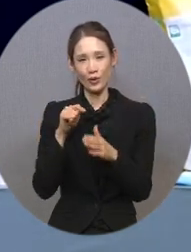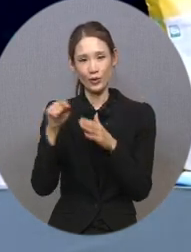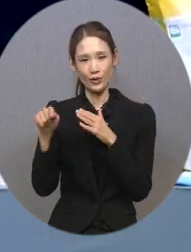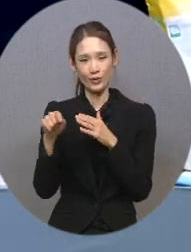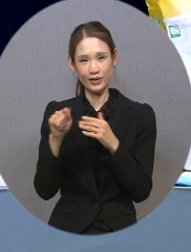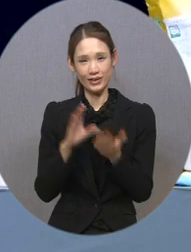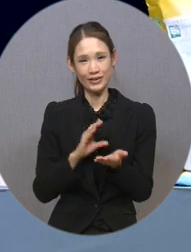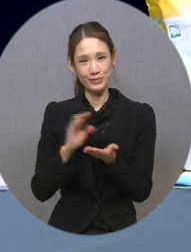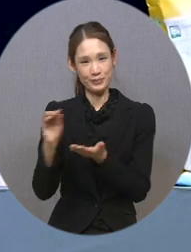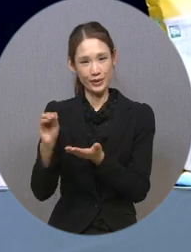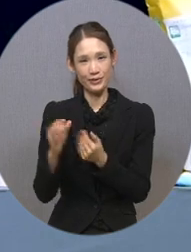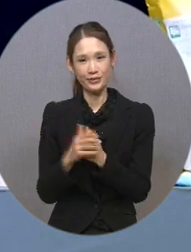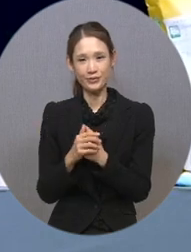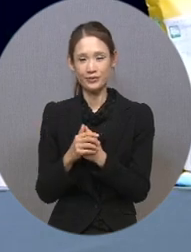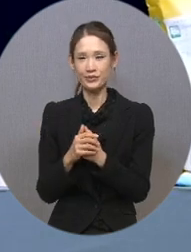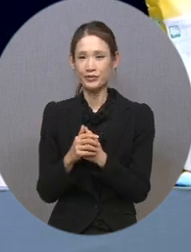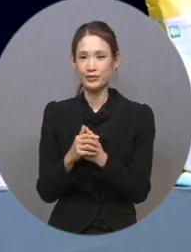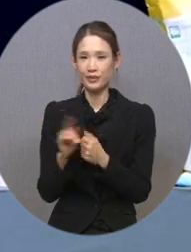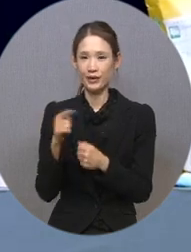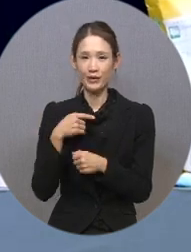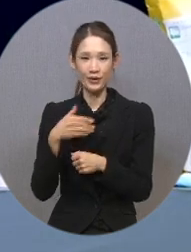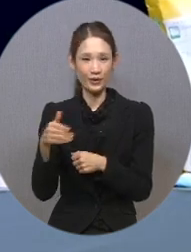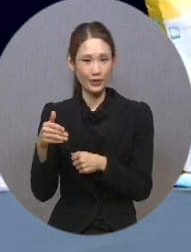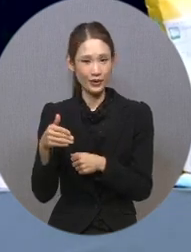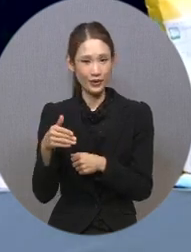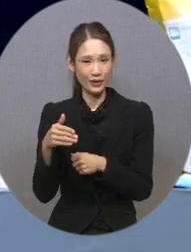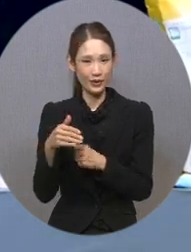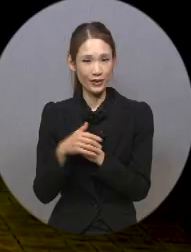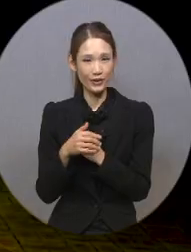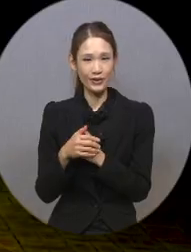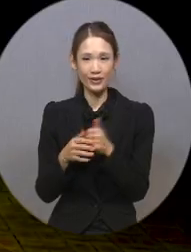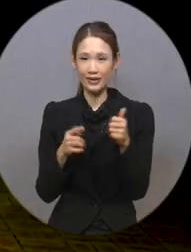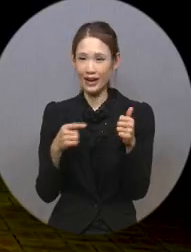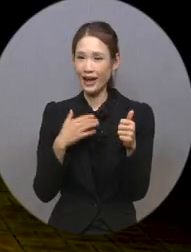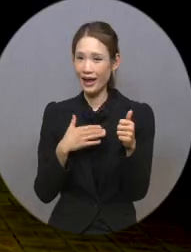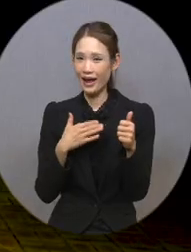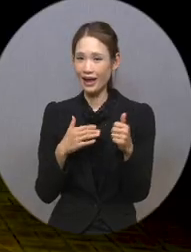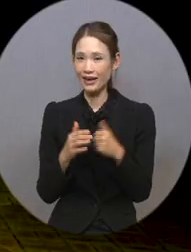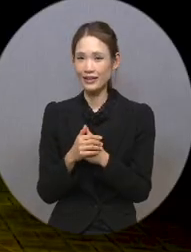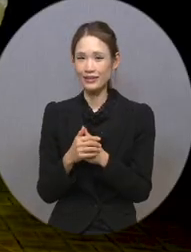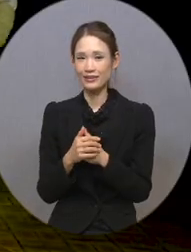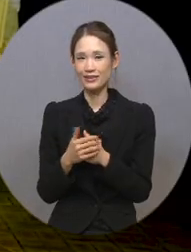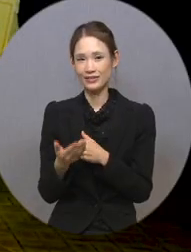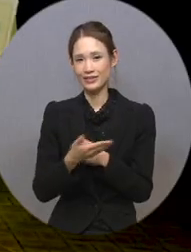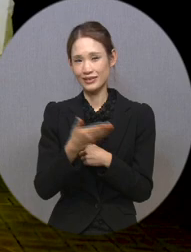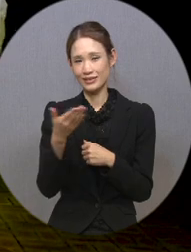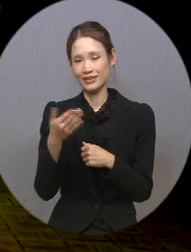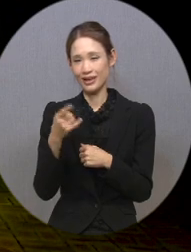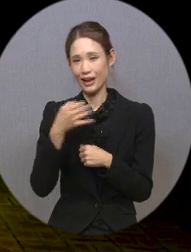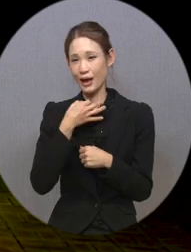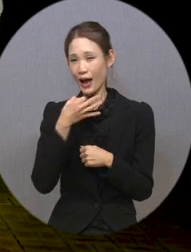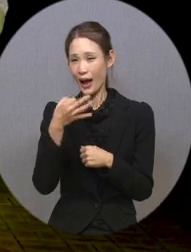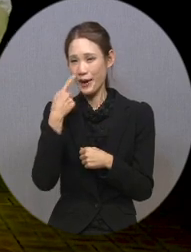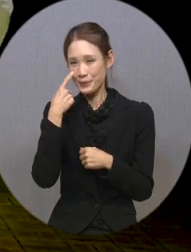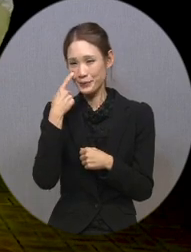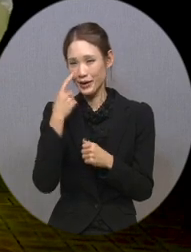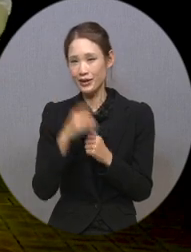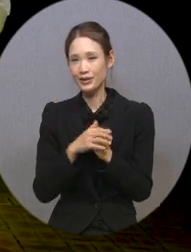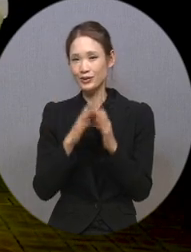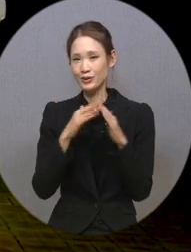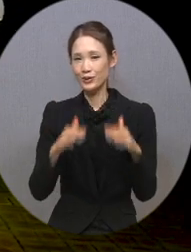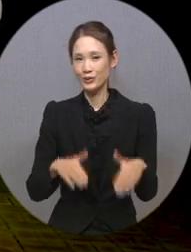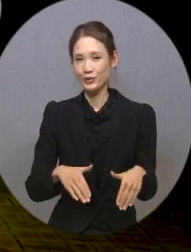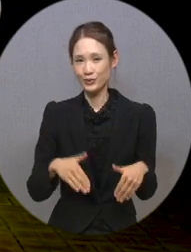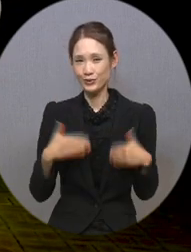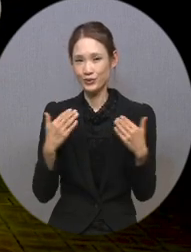슝 하고 갈 거거든요. 어디로 갈지 기정이는 않아? 자 여러분 다시 한번 읽어드리겠습니다.